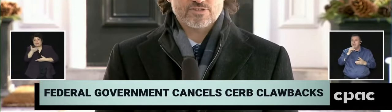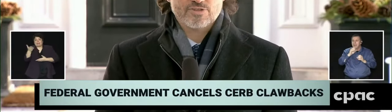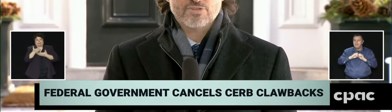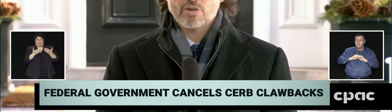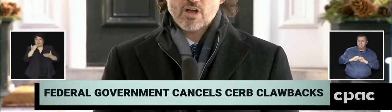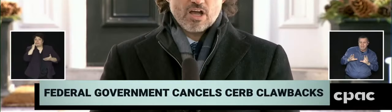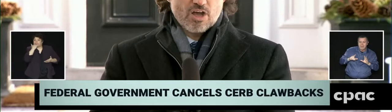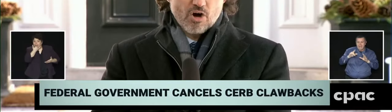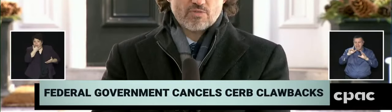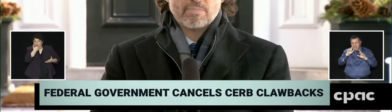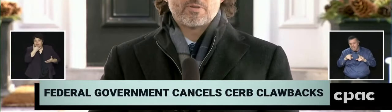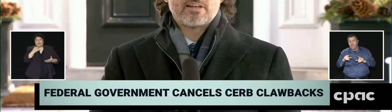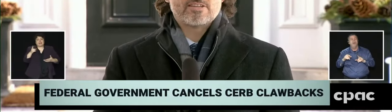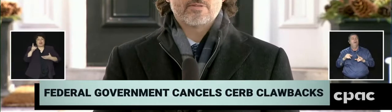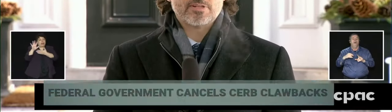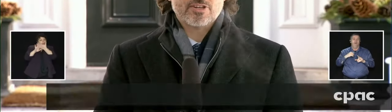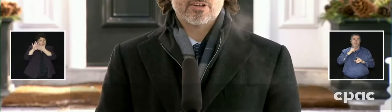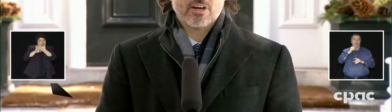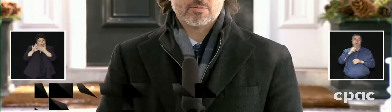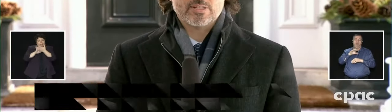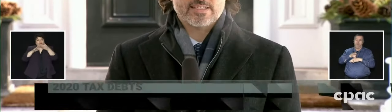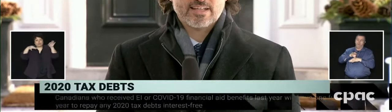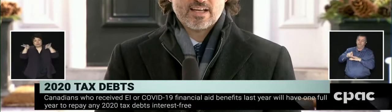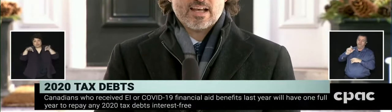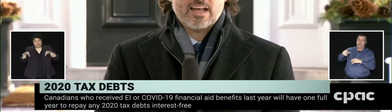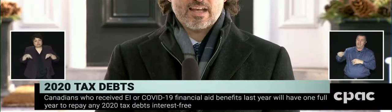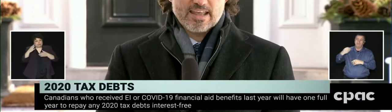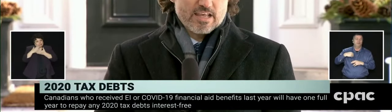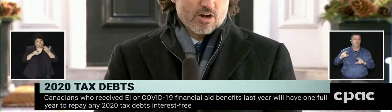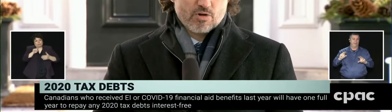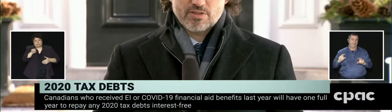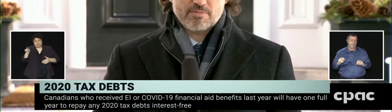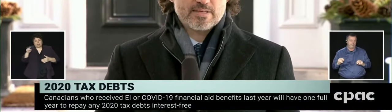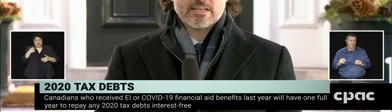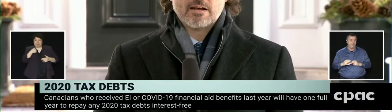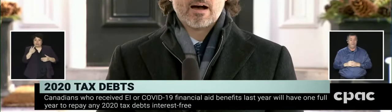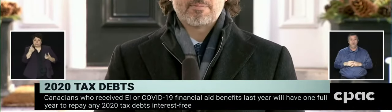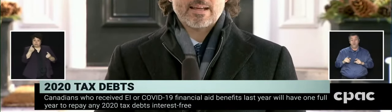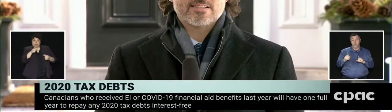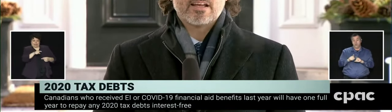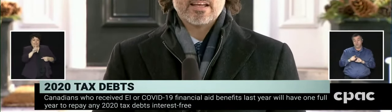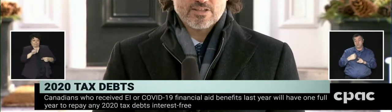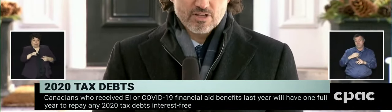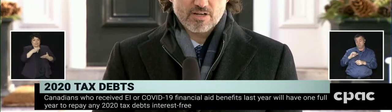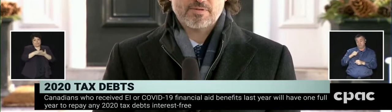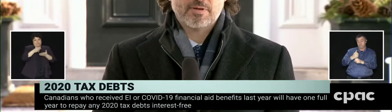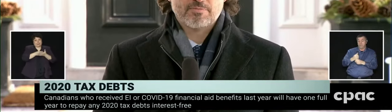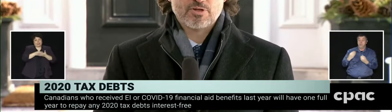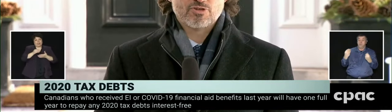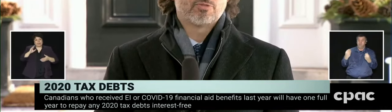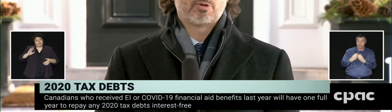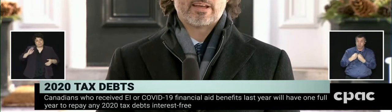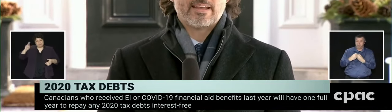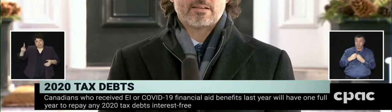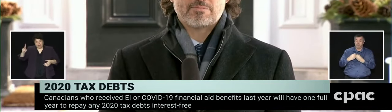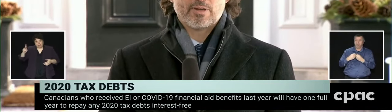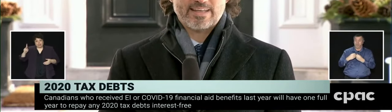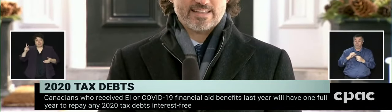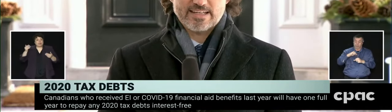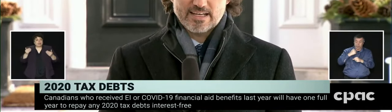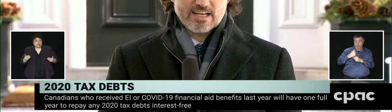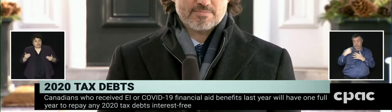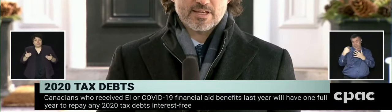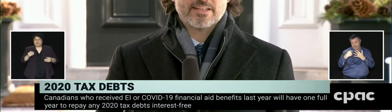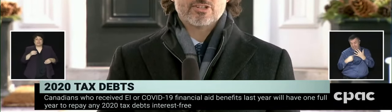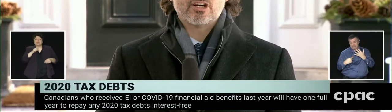des instructions. On ne va pas les obliger de rembourser et on a mis en place énormément de mesures pour